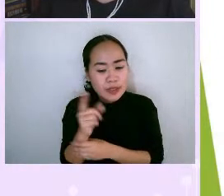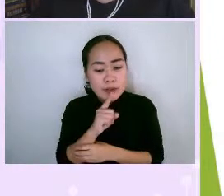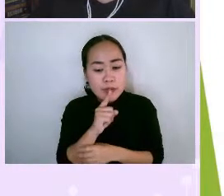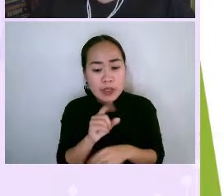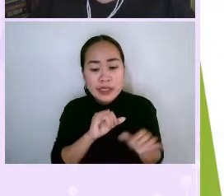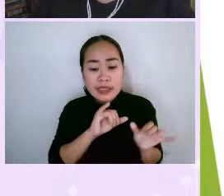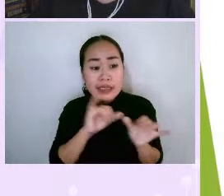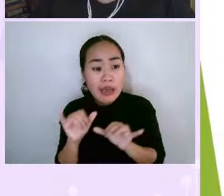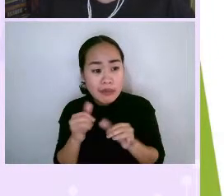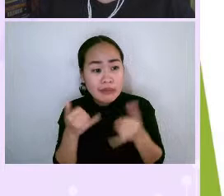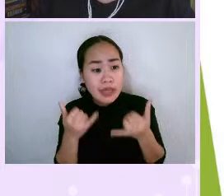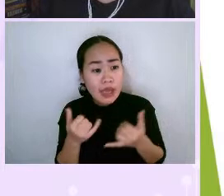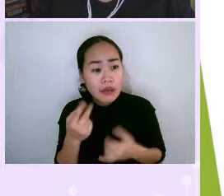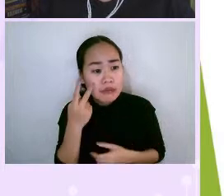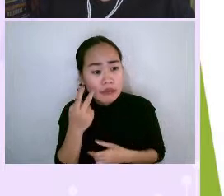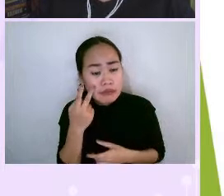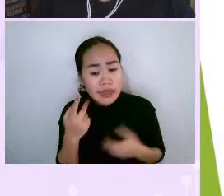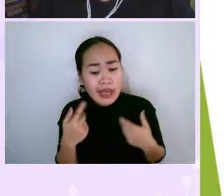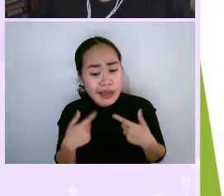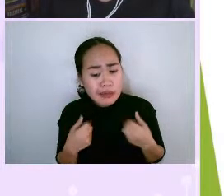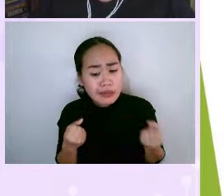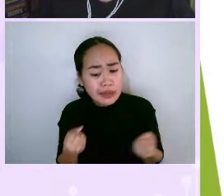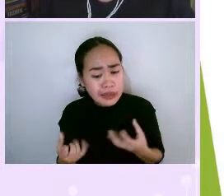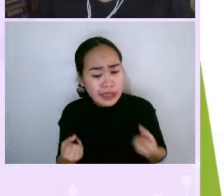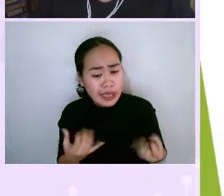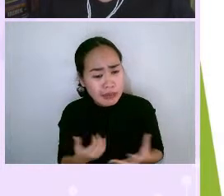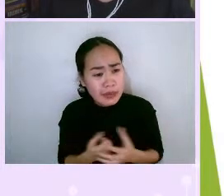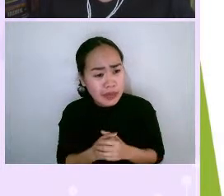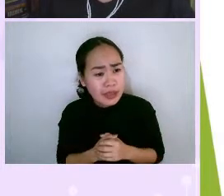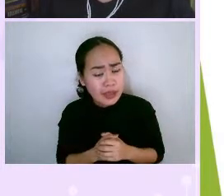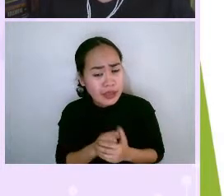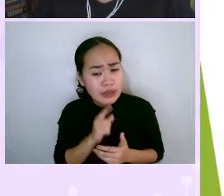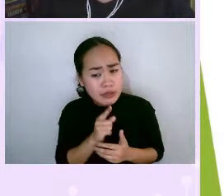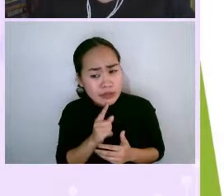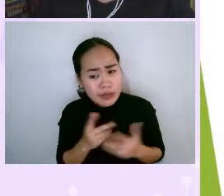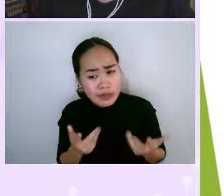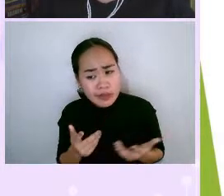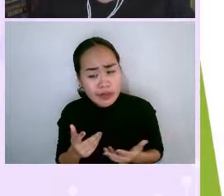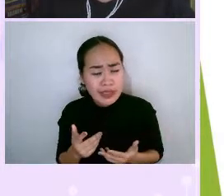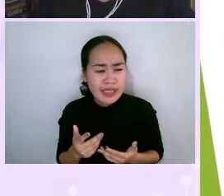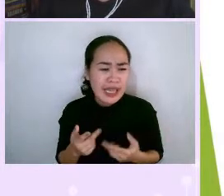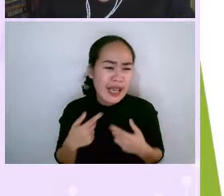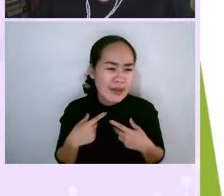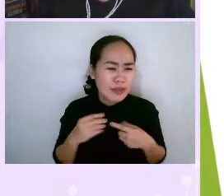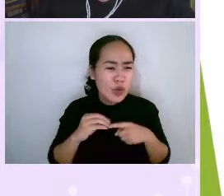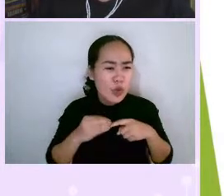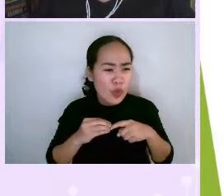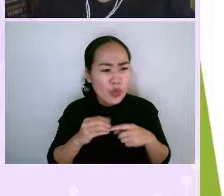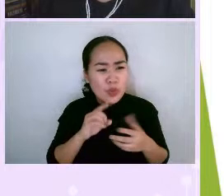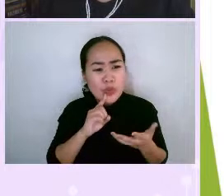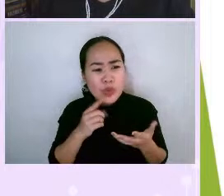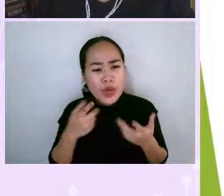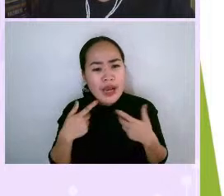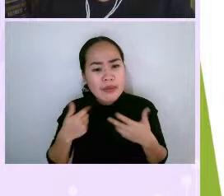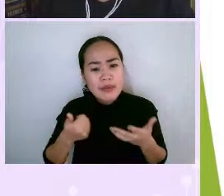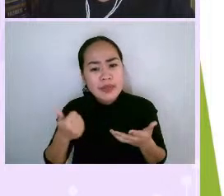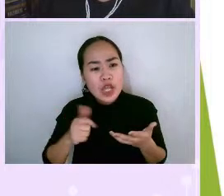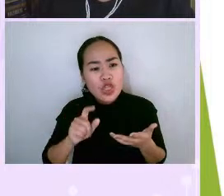napakada. Ngayon, I think marami pa rin, marami pa po tayong kamatis na inaani. So, ito po